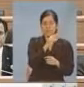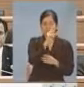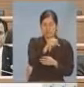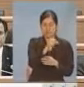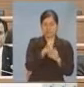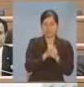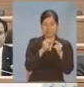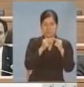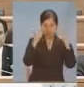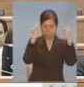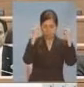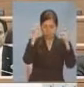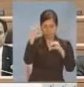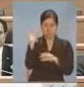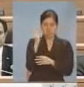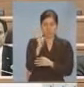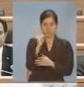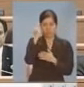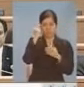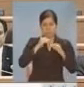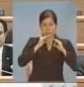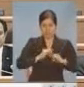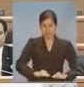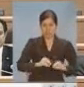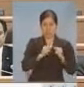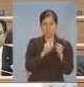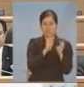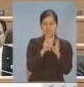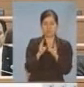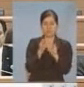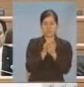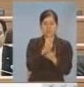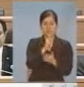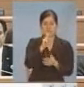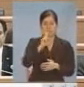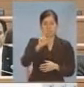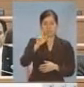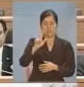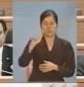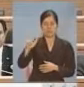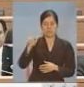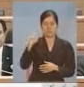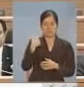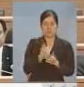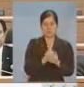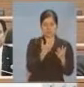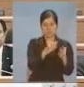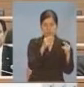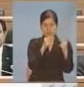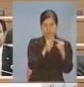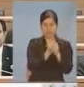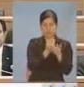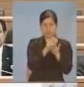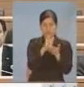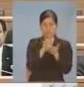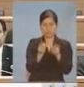ท่านนายกรัฐมนตรียิ่งลักษณ์ชินวัตรจึงตัดสินใจที่จะใช้วิธีการกู้เงิน2ล้านล้านบาทแล้วก็มาทิ้งเป็นมรดกบาปให้กับพี่น้อง